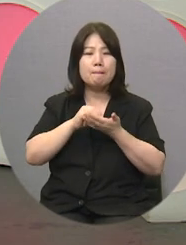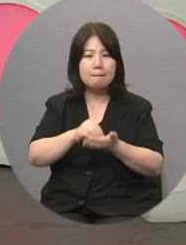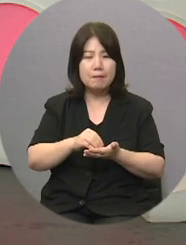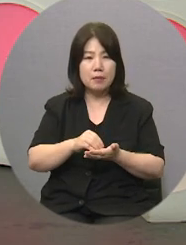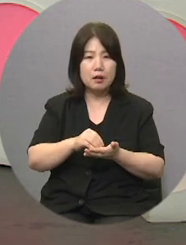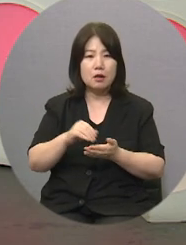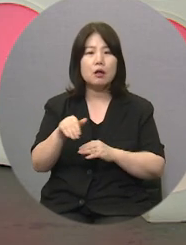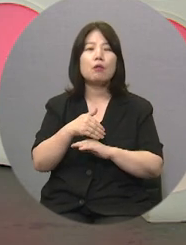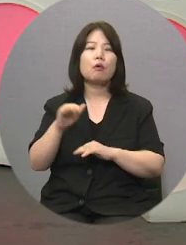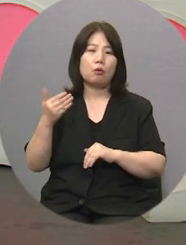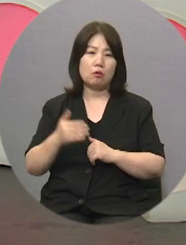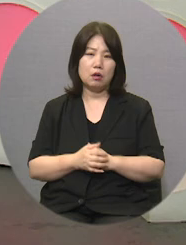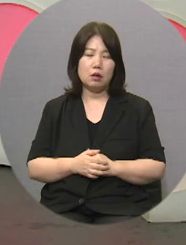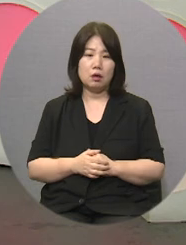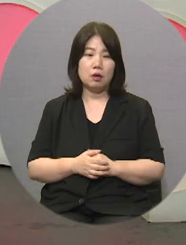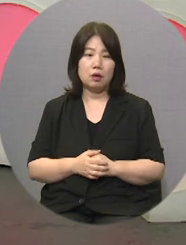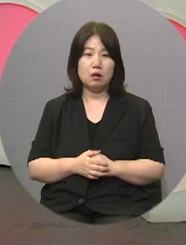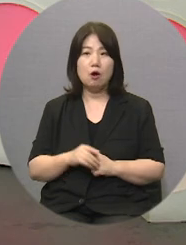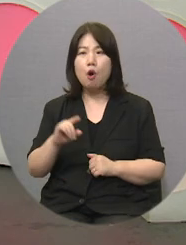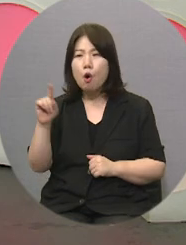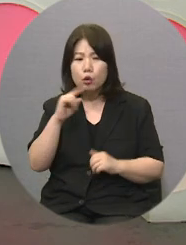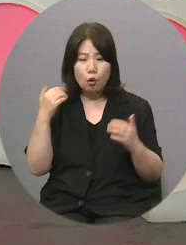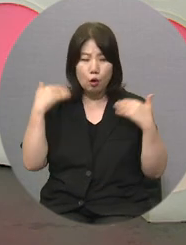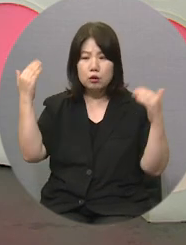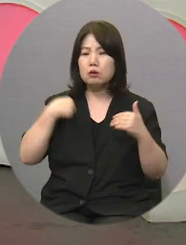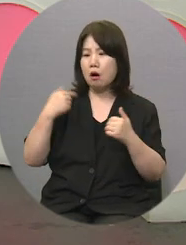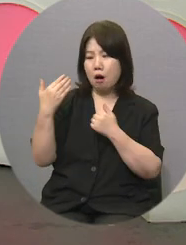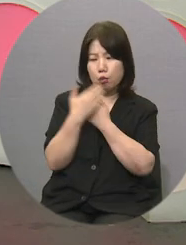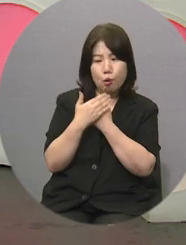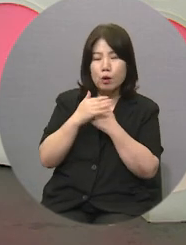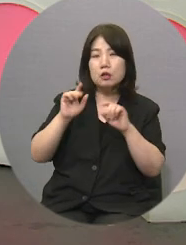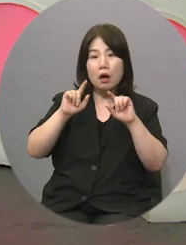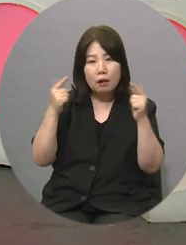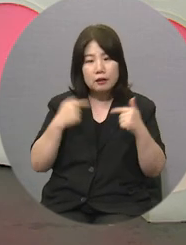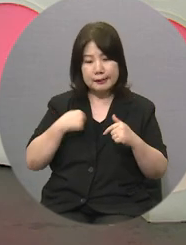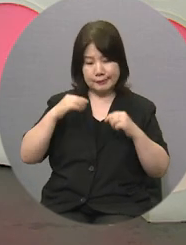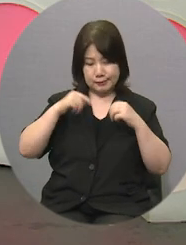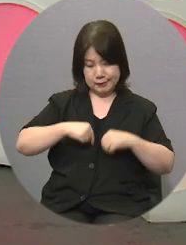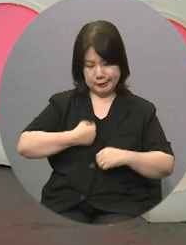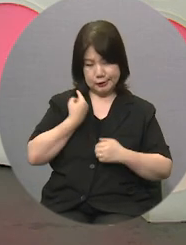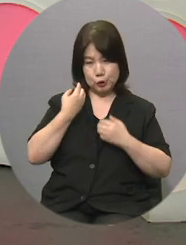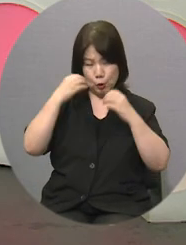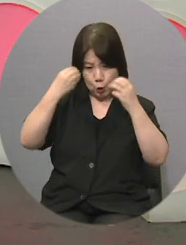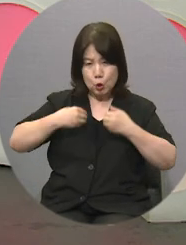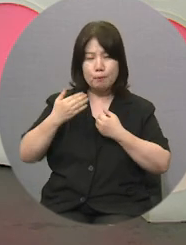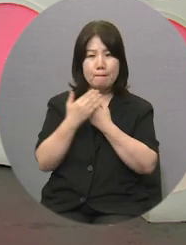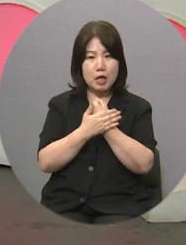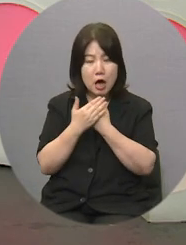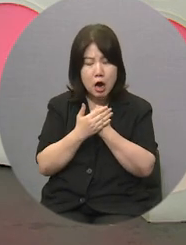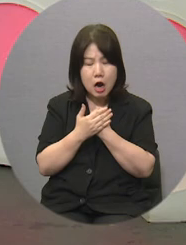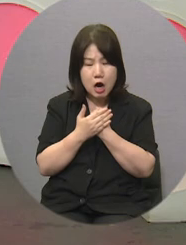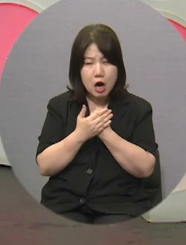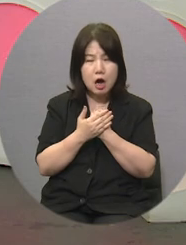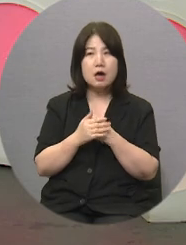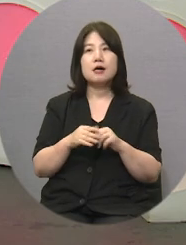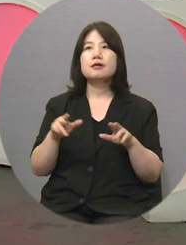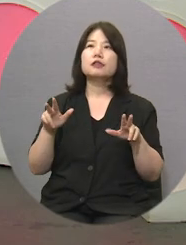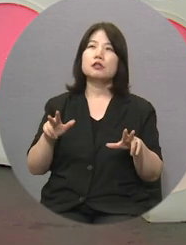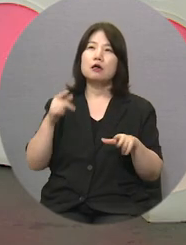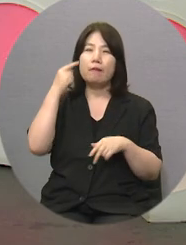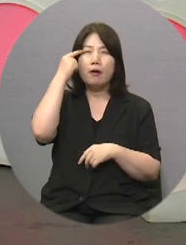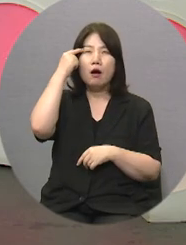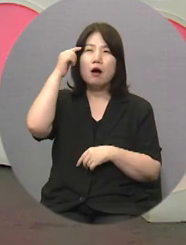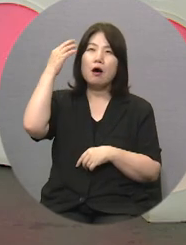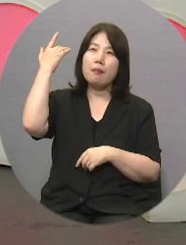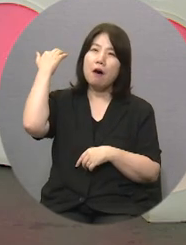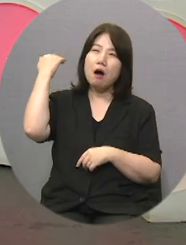것이다. 어떤 어른도 해주지 않은 일을 나 자신 스스로가 해냈다는 생각은 지금도 저는 그때의